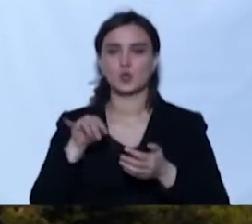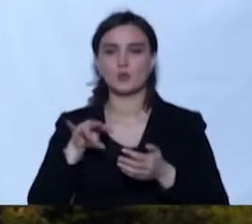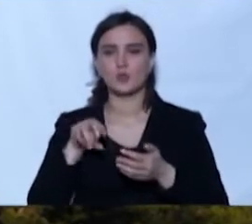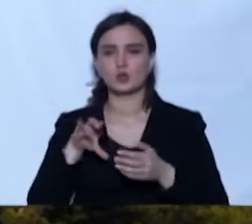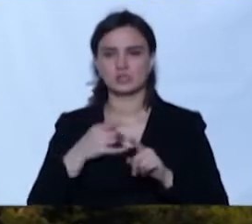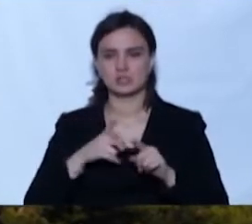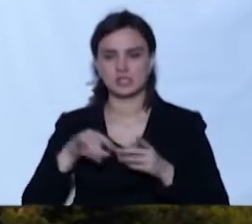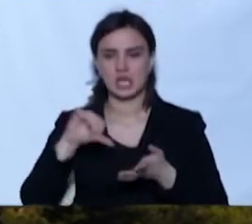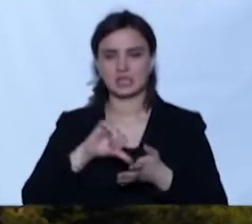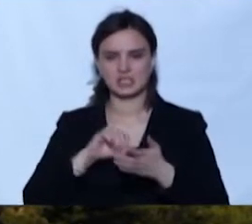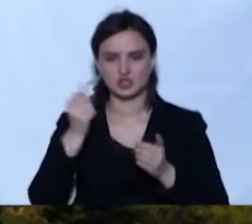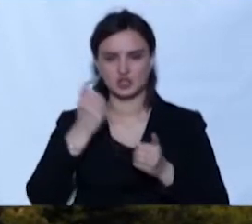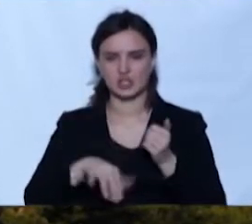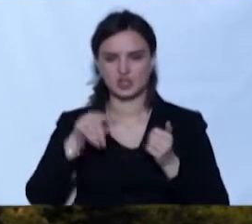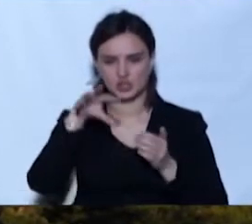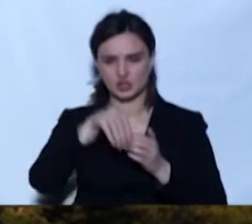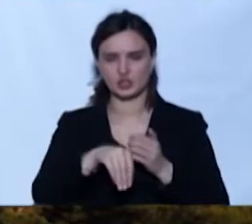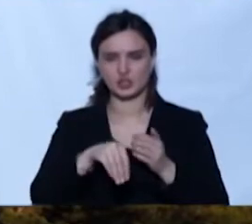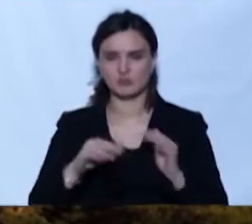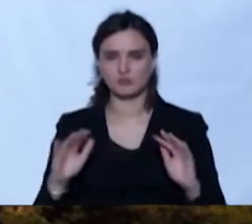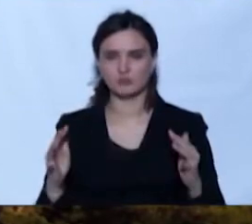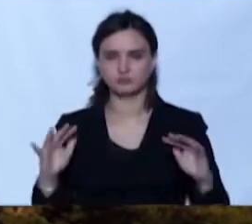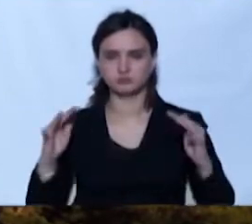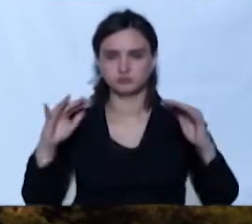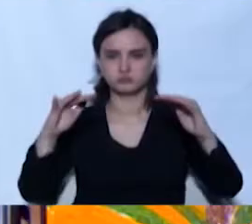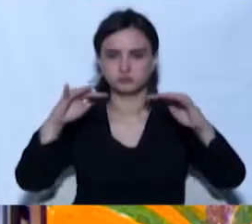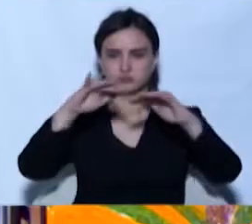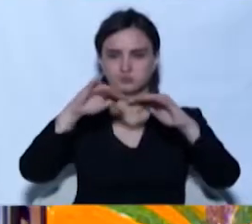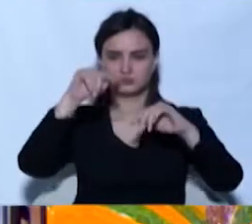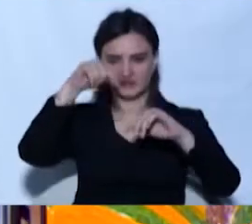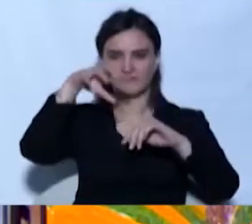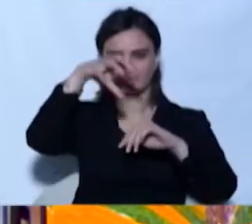ცენტრში შემაღლებულ ბორცვზე და შედგება რამდენიმე